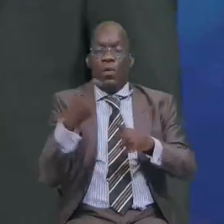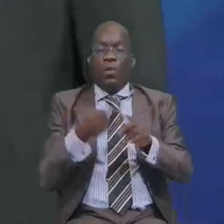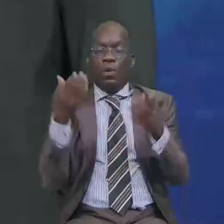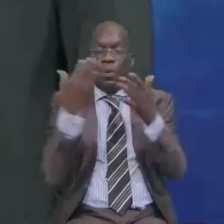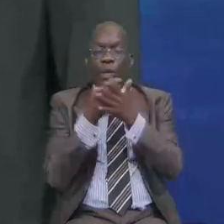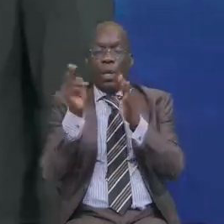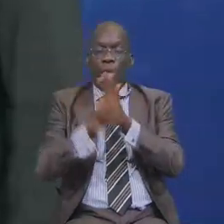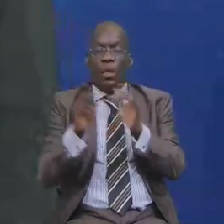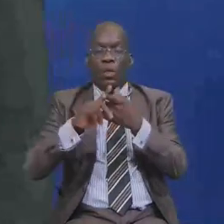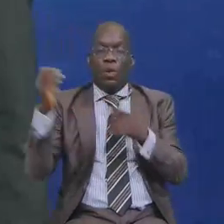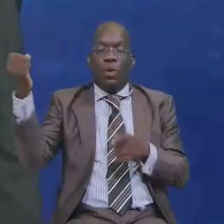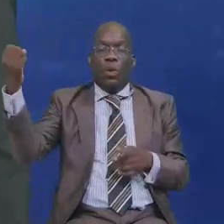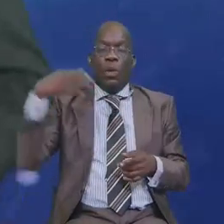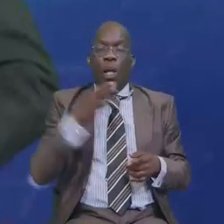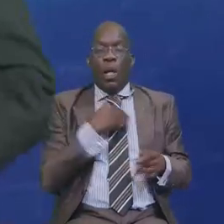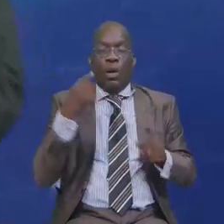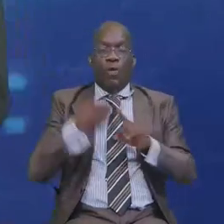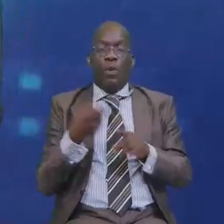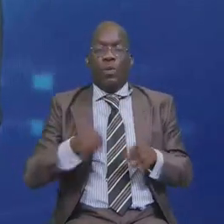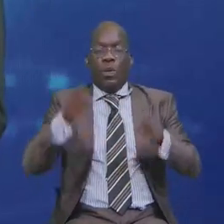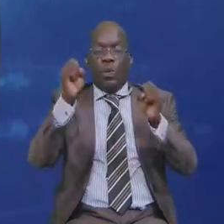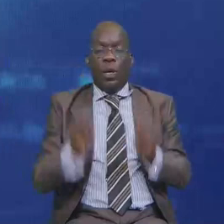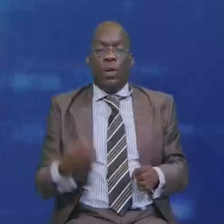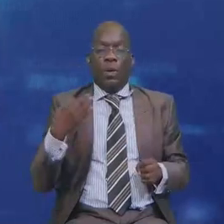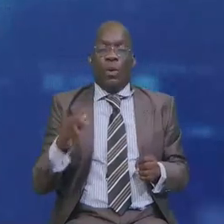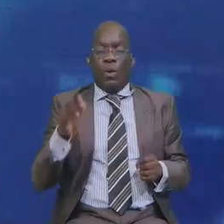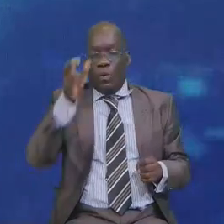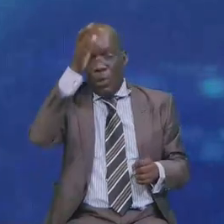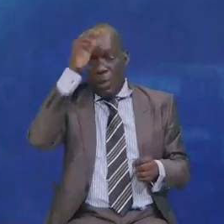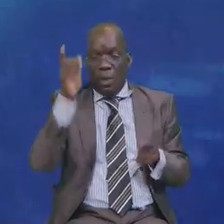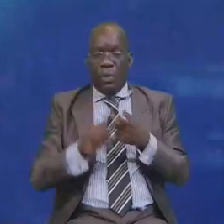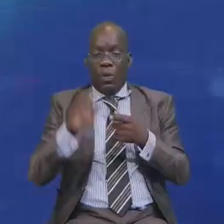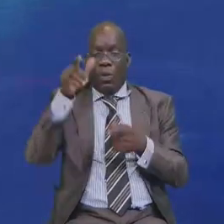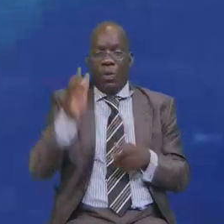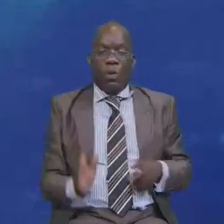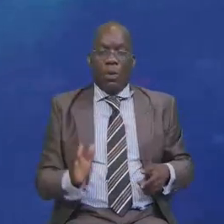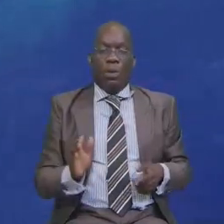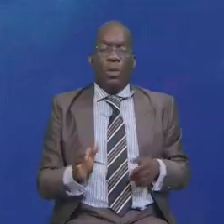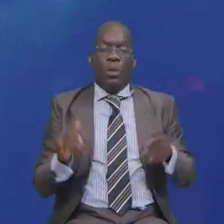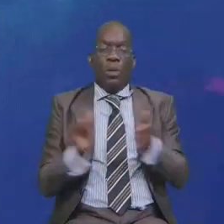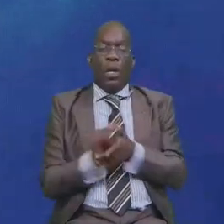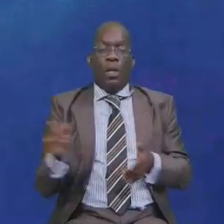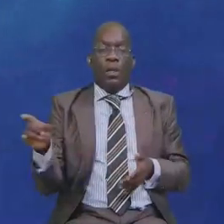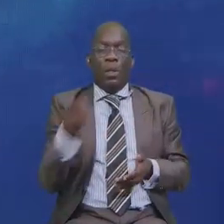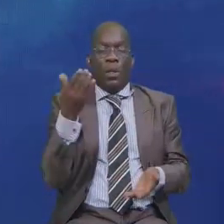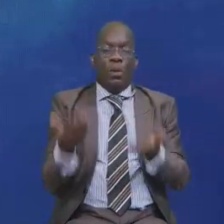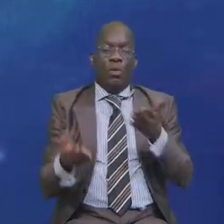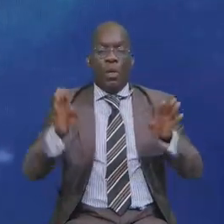puissance de Satan à Dieu, pour qu'ils reçoivent par la foi en moi